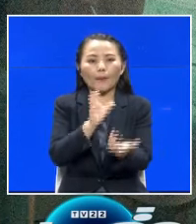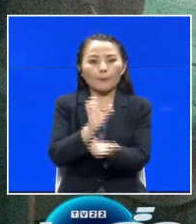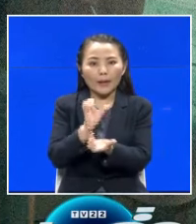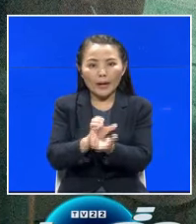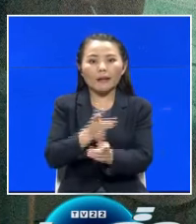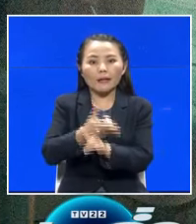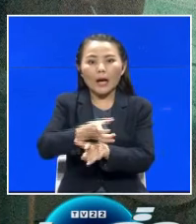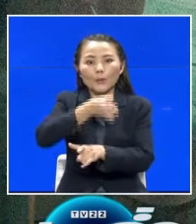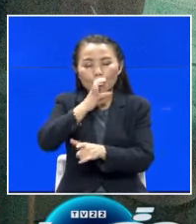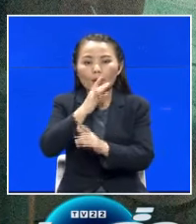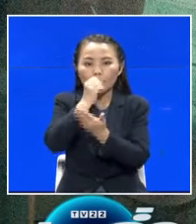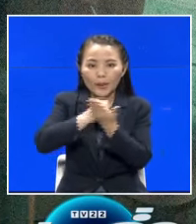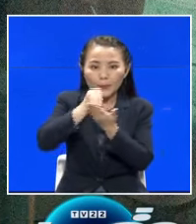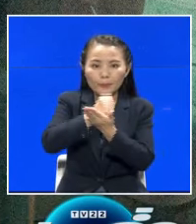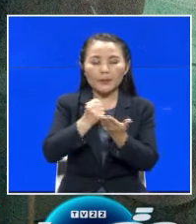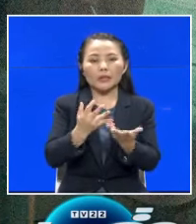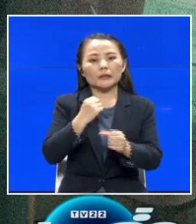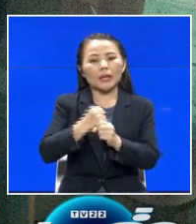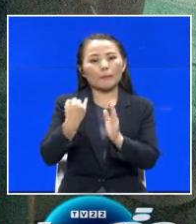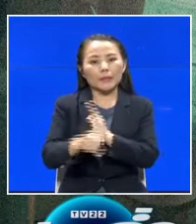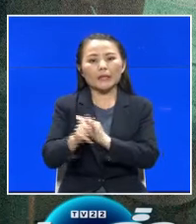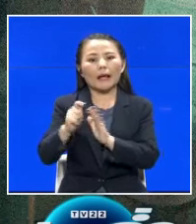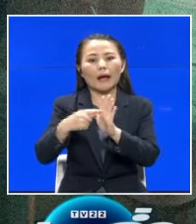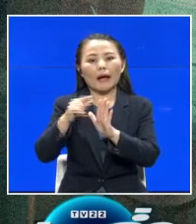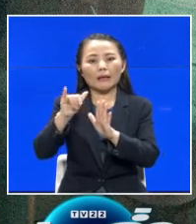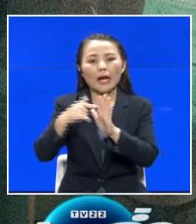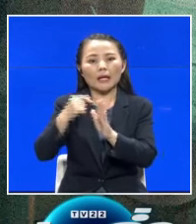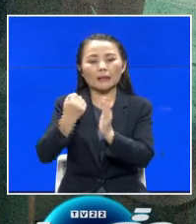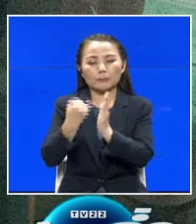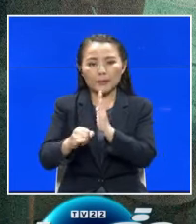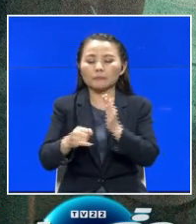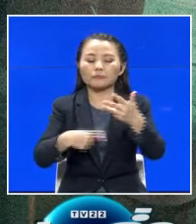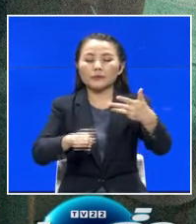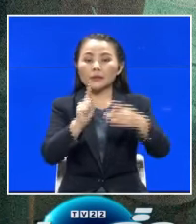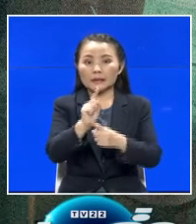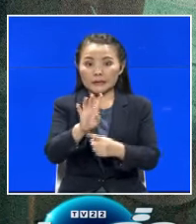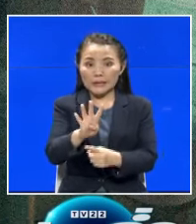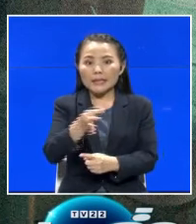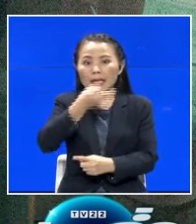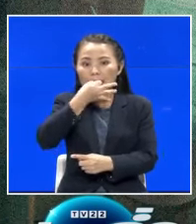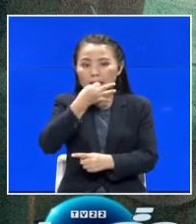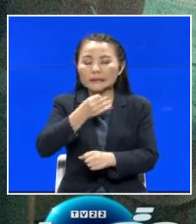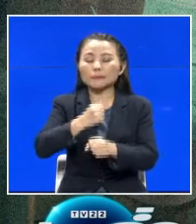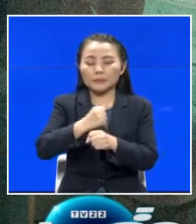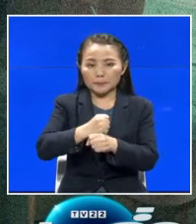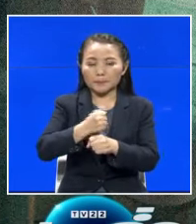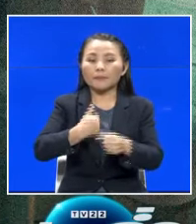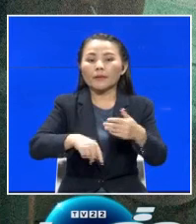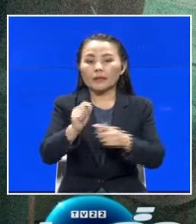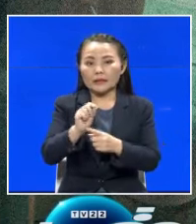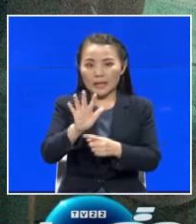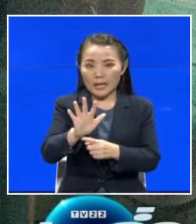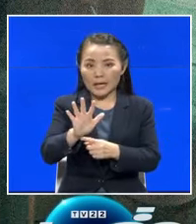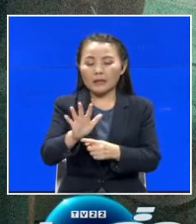นันดื่มสุรายาเสพติดและกระทำผิดอาญาขึ้นอีกข้อที่4ค่ะประกอบอาชีพสุจริตข้อที่5ป